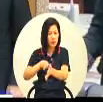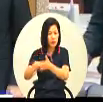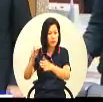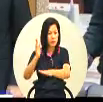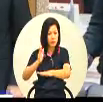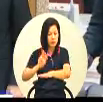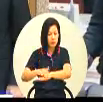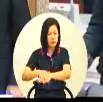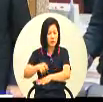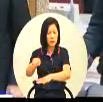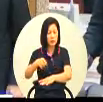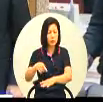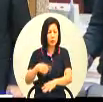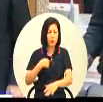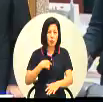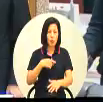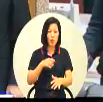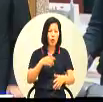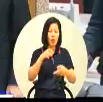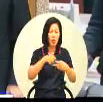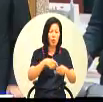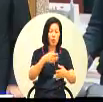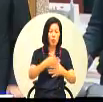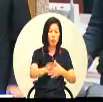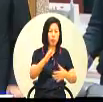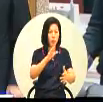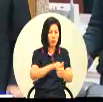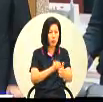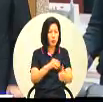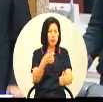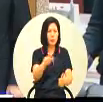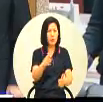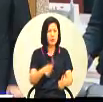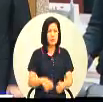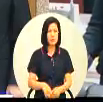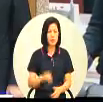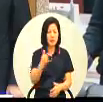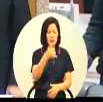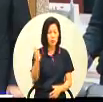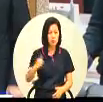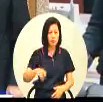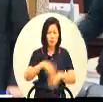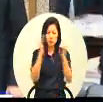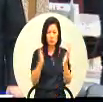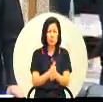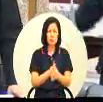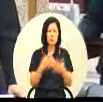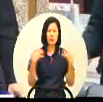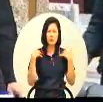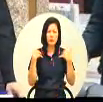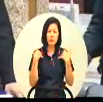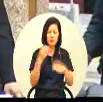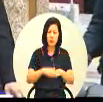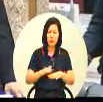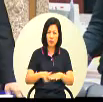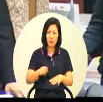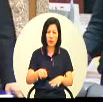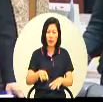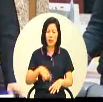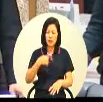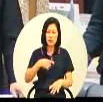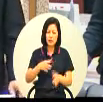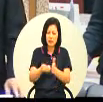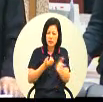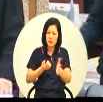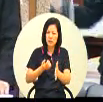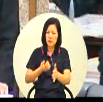怎么懂这个东西啊，哪有那么厉害啊，议员有可能是全方位吗？不可能啊，也是要做功课的啦。局